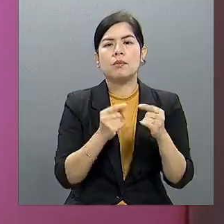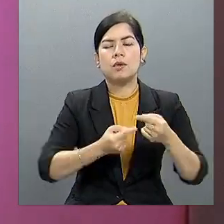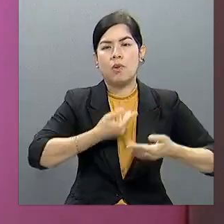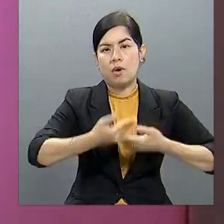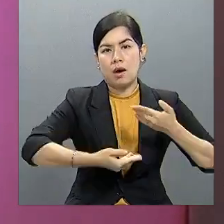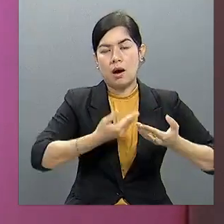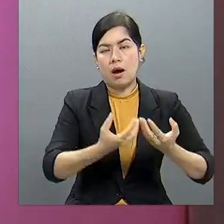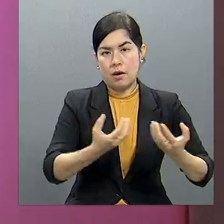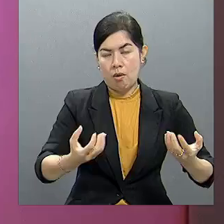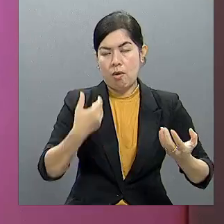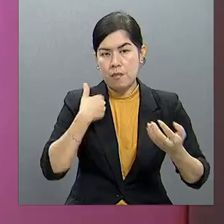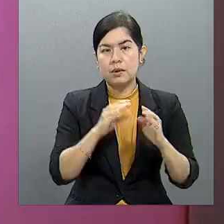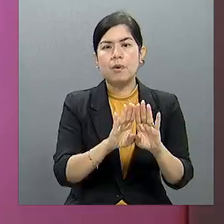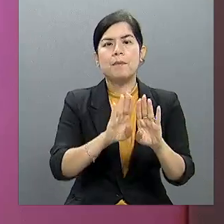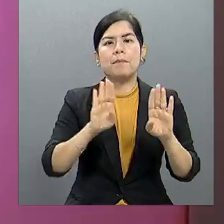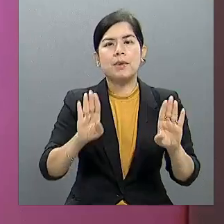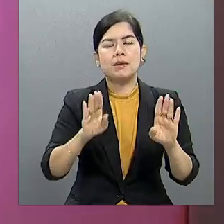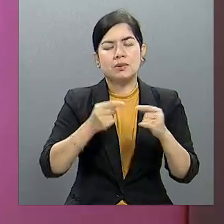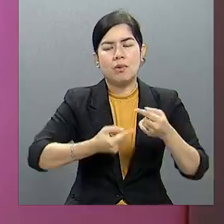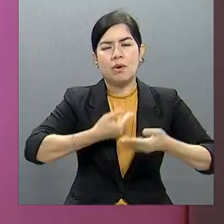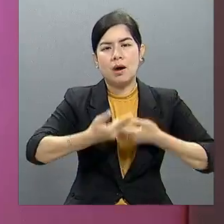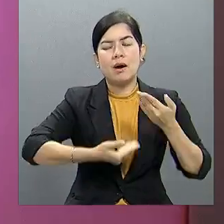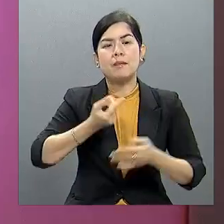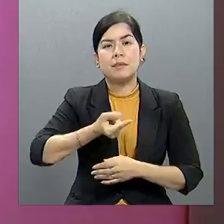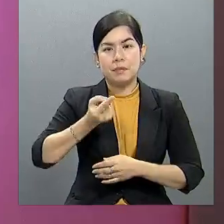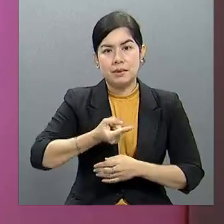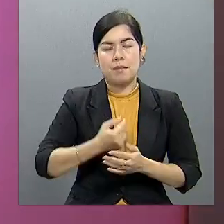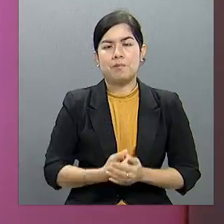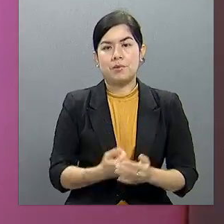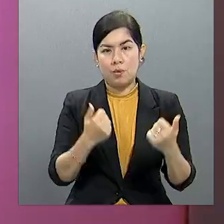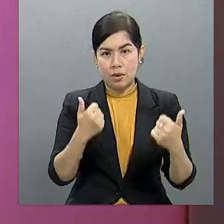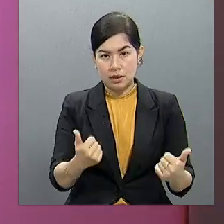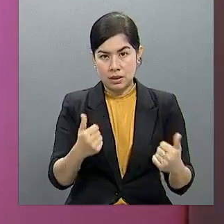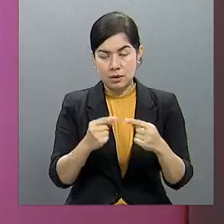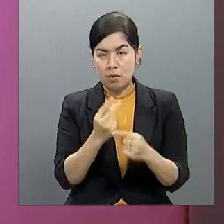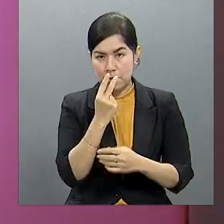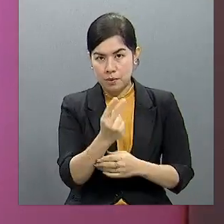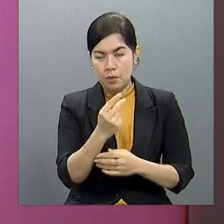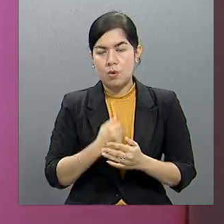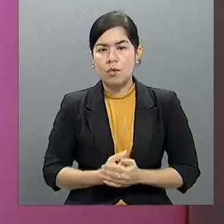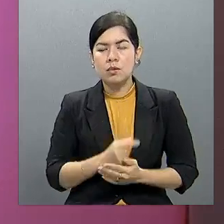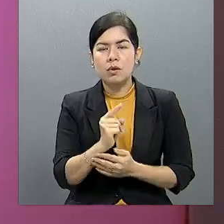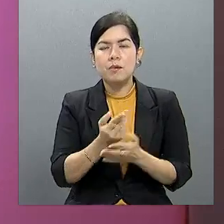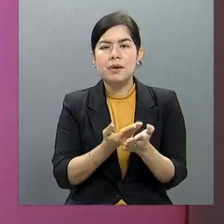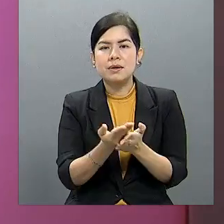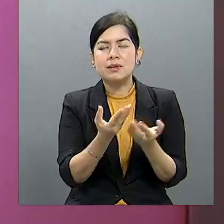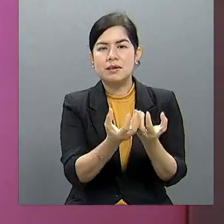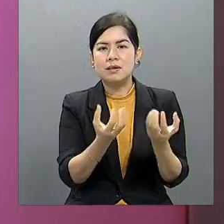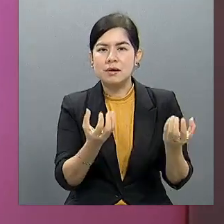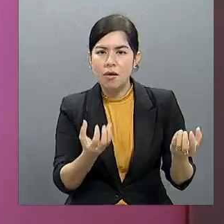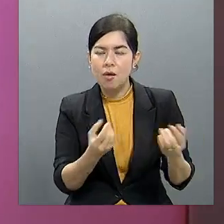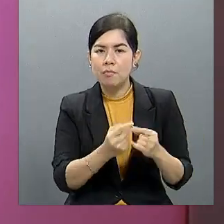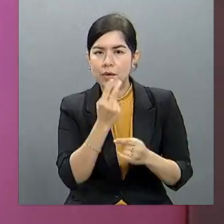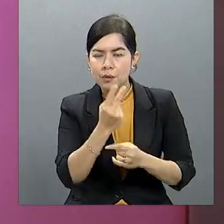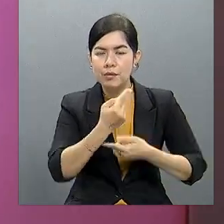กลบมาเกืบปกติบนี้น้กทแขนพาจะพาไปเที่ยวนะครัไปช็ปปิ้งกัน Moderator ไปสำหวตลาดด้วยรวมถ